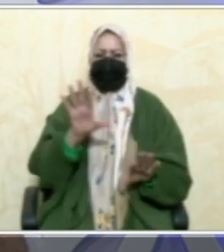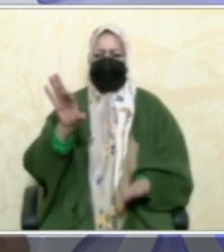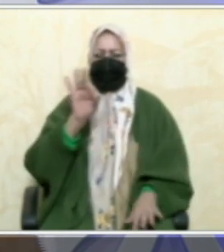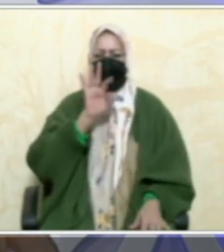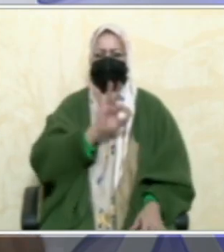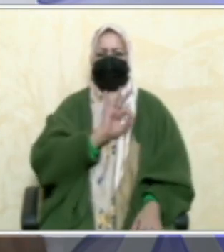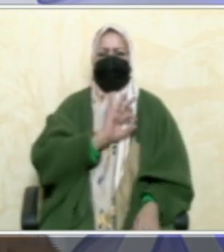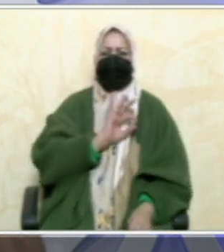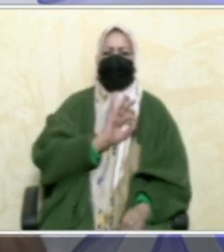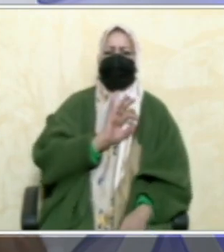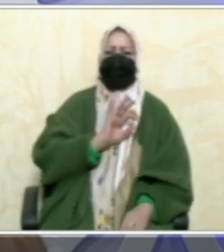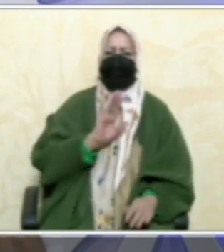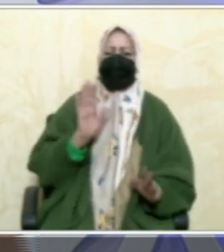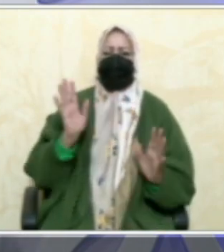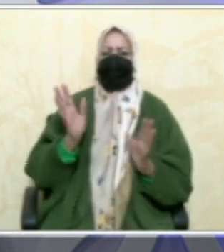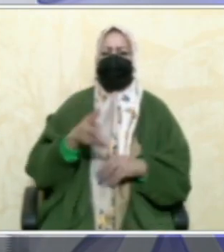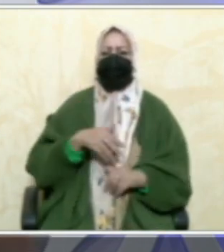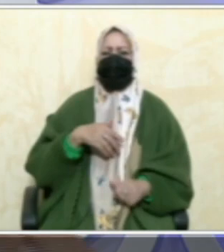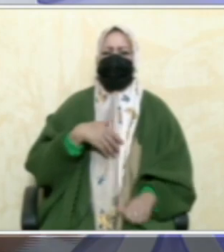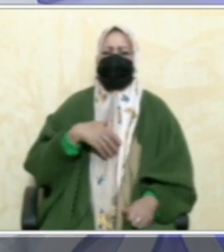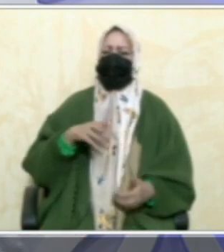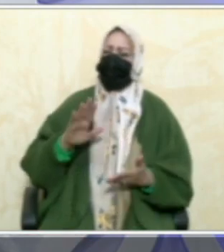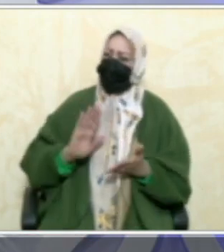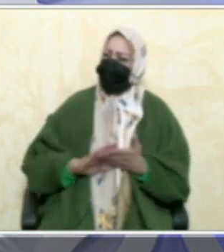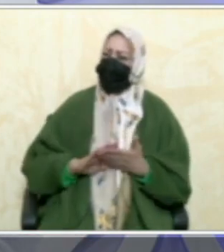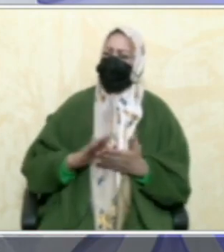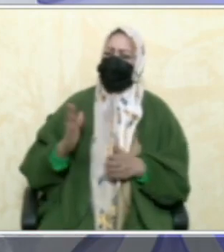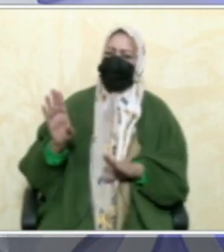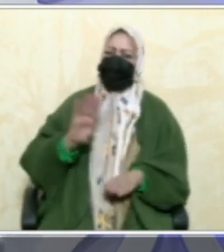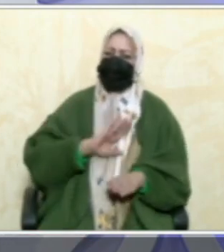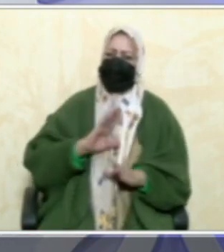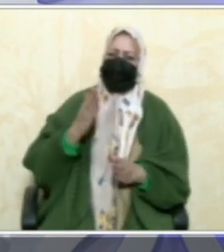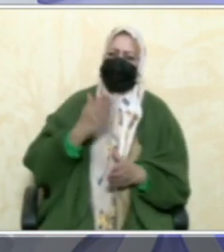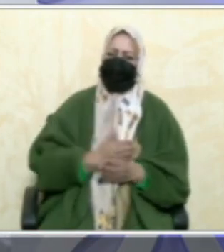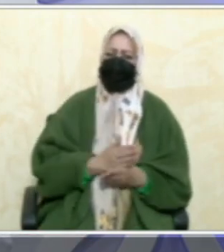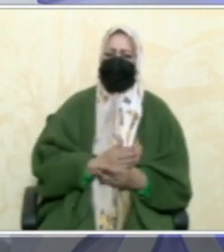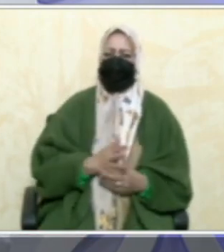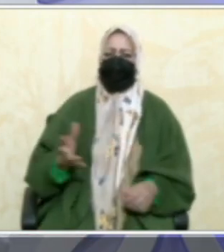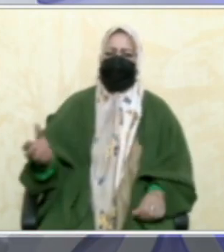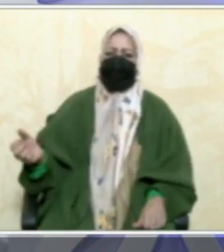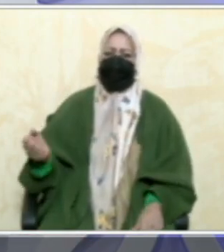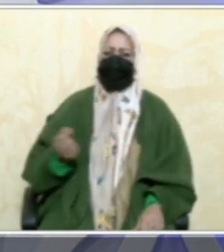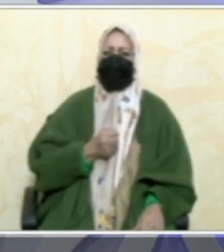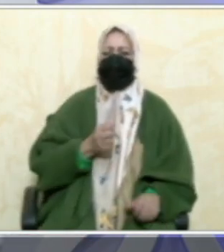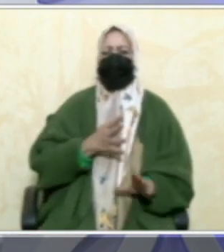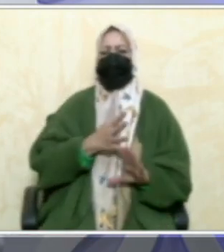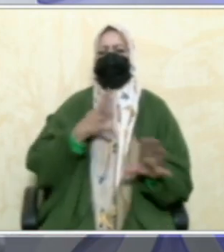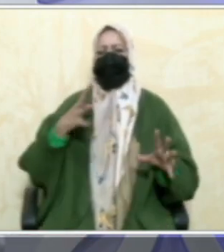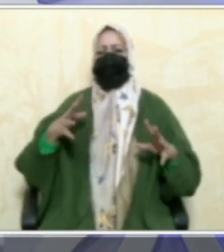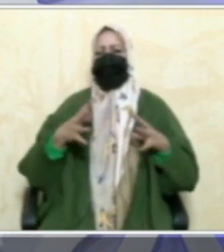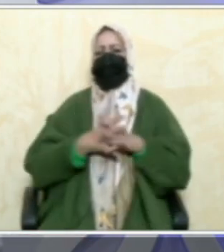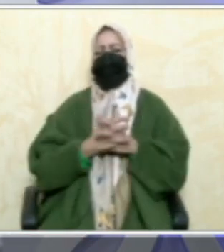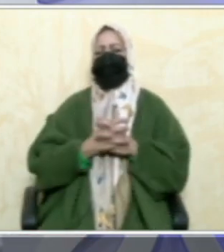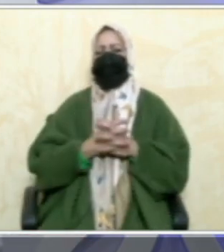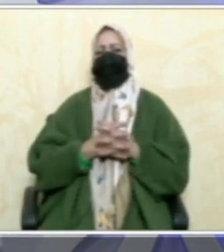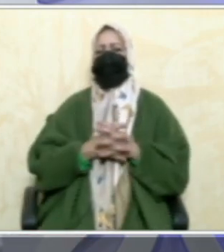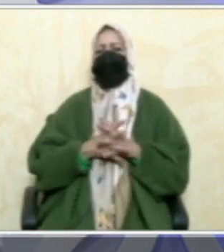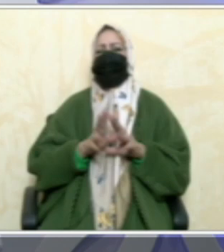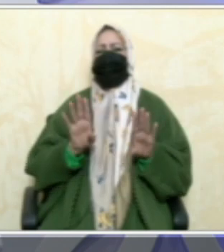الدولة ما لم تأخذوا على أيديهم وتقفوا صفا واحدا ضدهم، ولو فعلتم سيزول هذا الظلم،